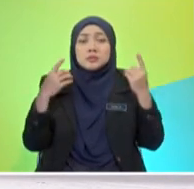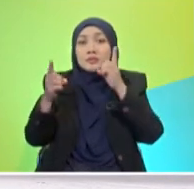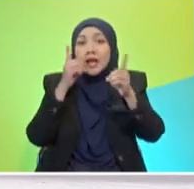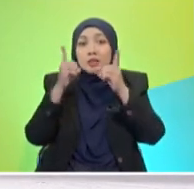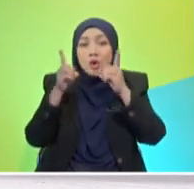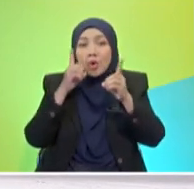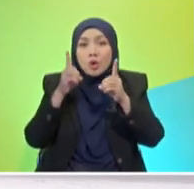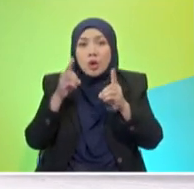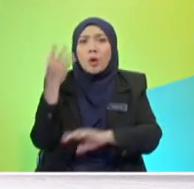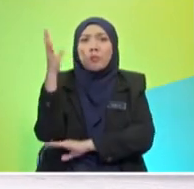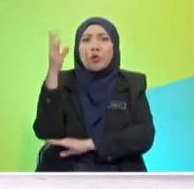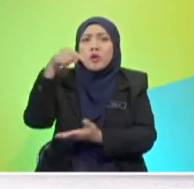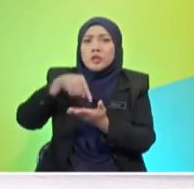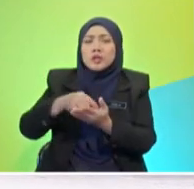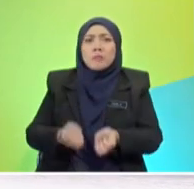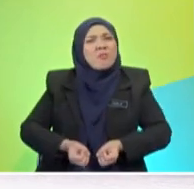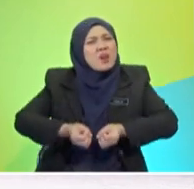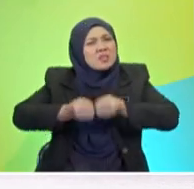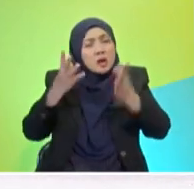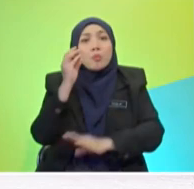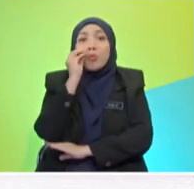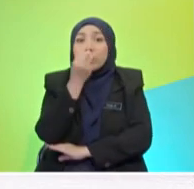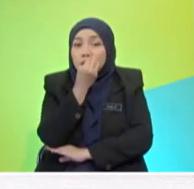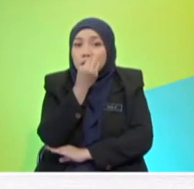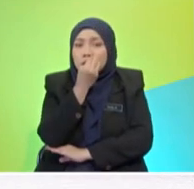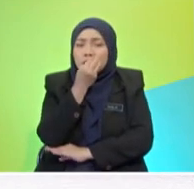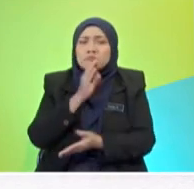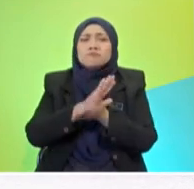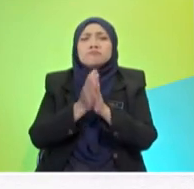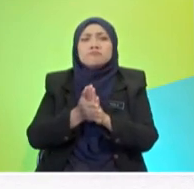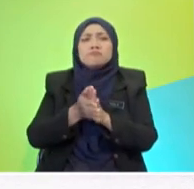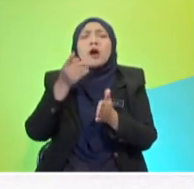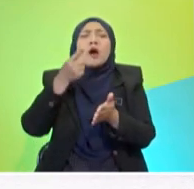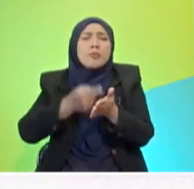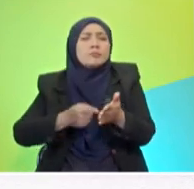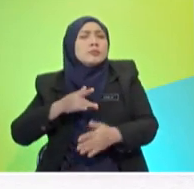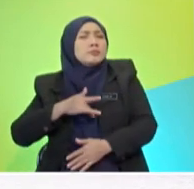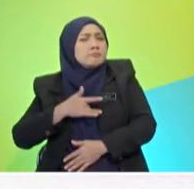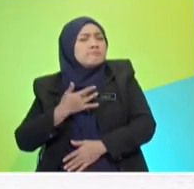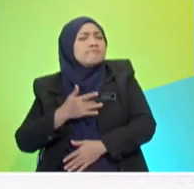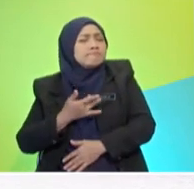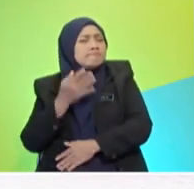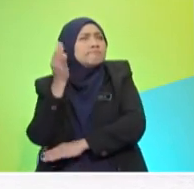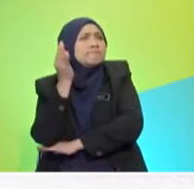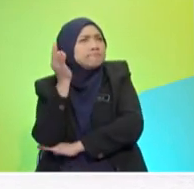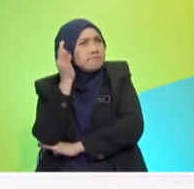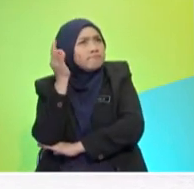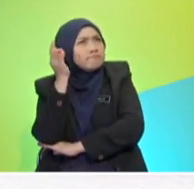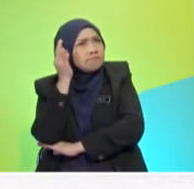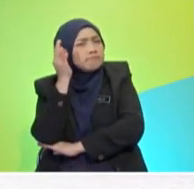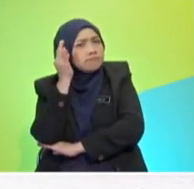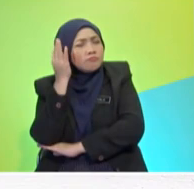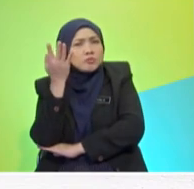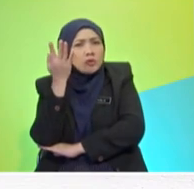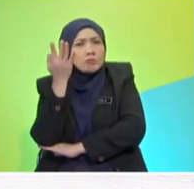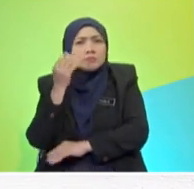ini banyak bunga. Dia kata pokok ini banyak bunga. Jadi apa ramalan Syah terhadap situasi tersebut? Ramalan saya,